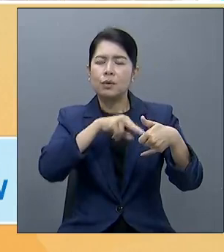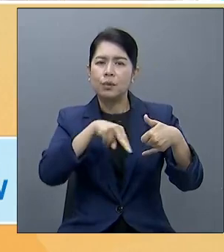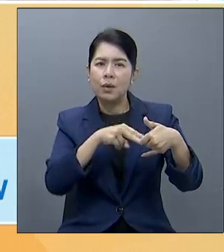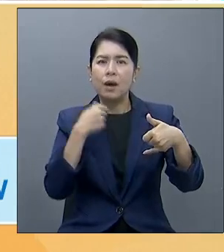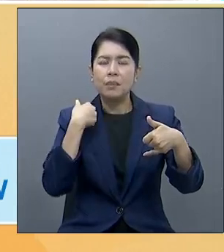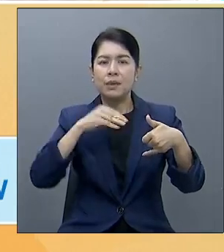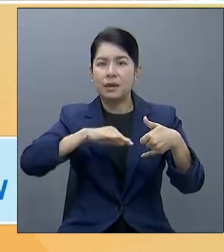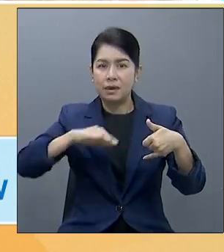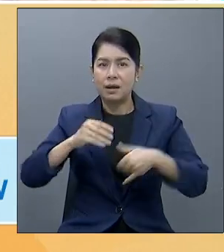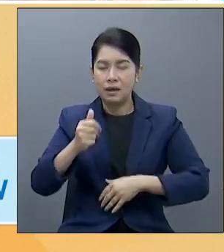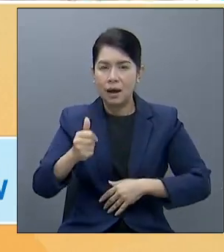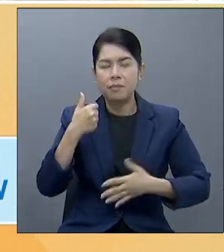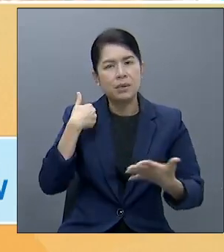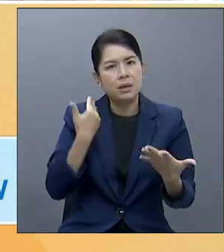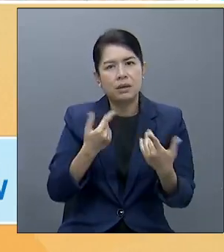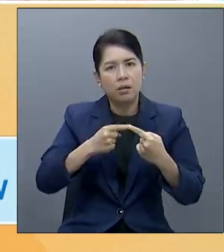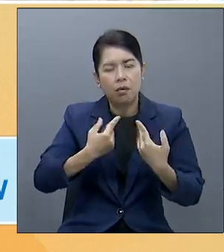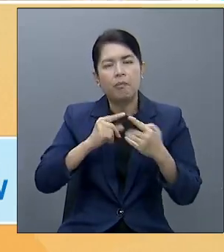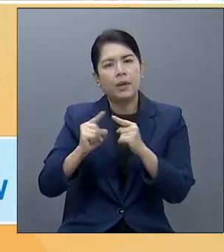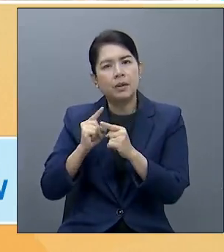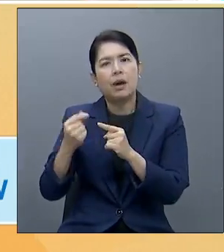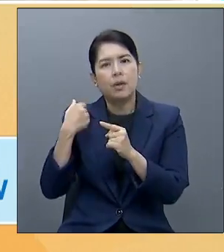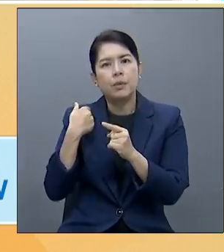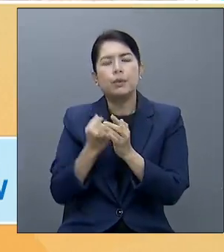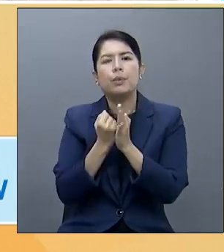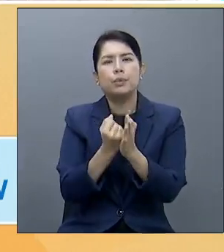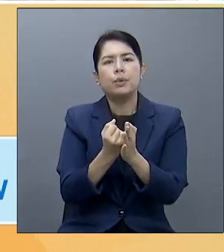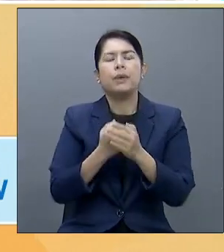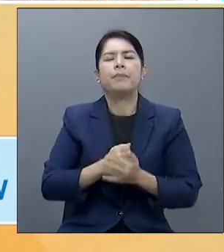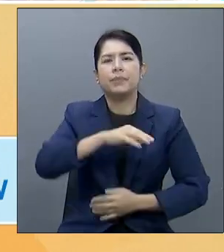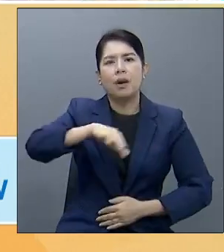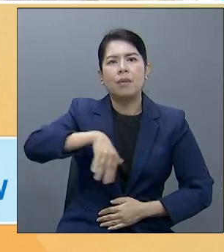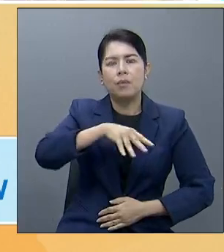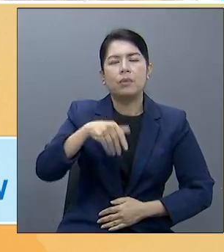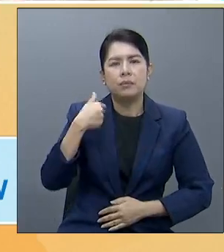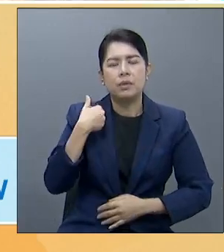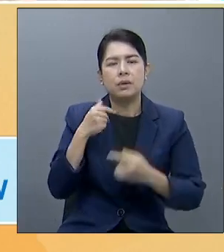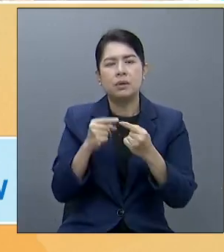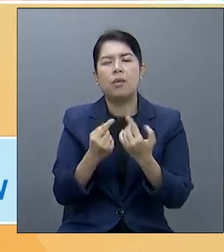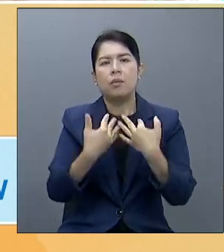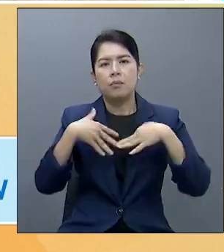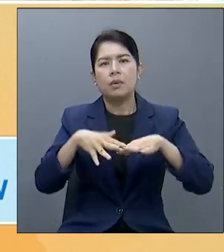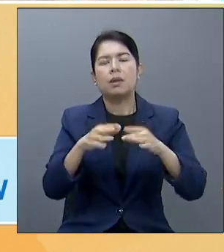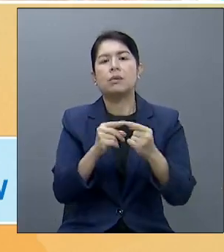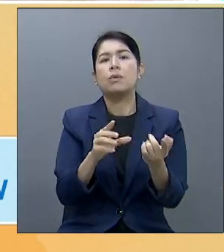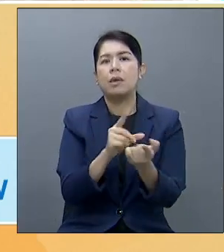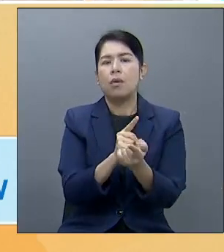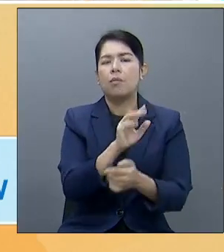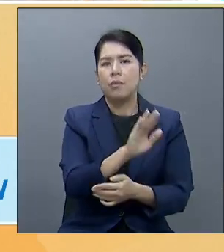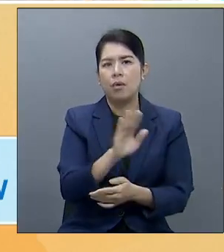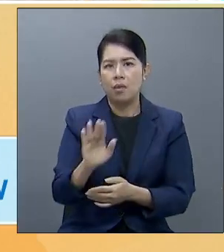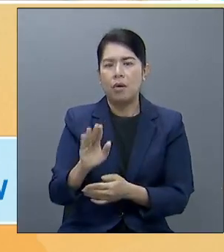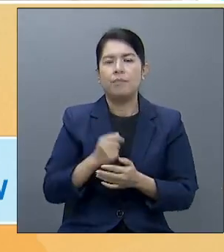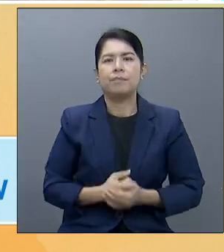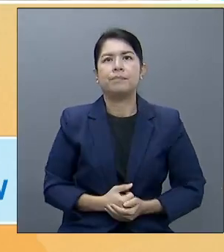งสื่อมีเดียทั้งหลายทุกแพลตฟอร์มก็สามารถมีส่วนช่วยกันได้มันก็จะทำให้เกิดค่านิยมร่วมในสังคมเกิดเป็นโมเมนตัมเป็นแรงกระเพื่อม